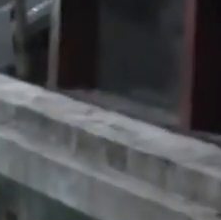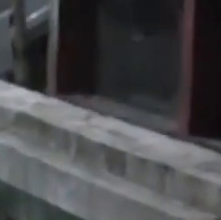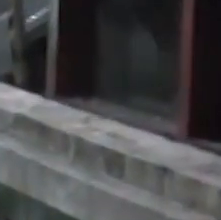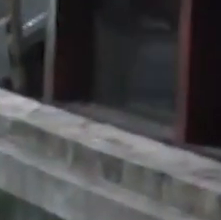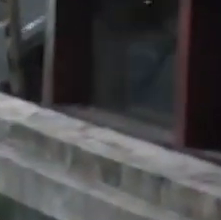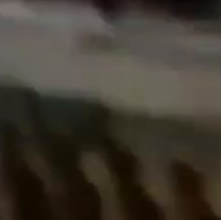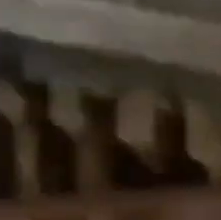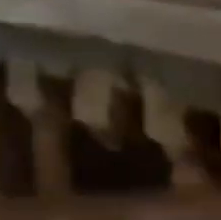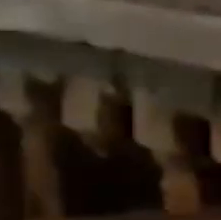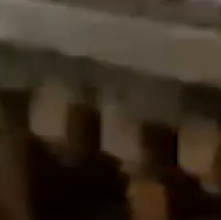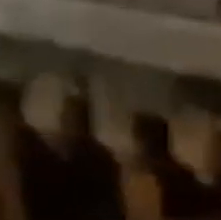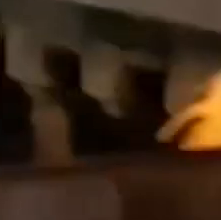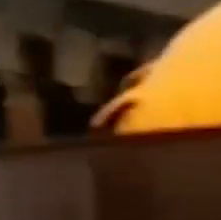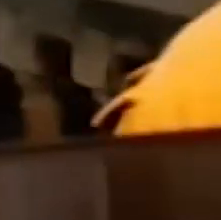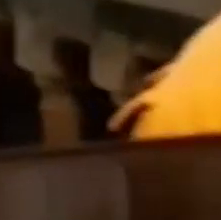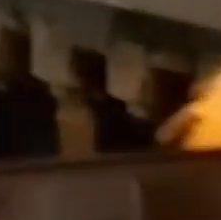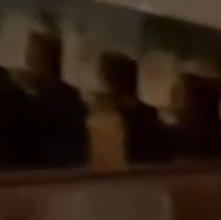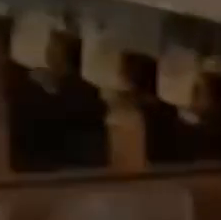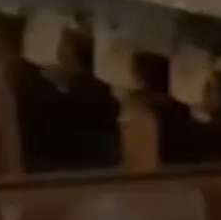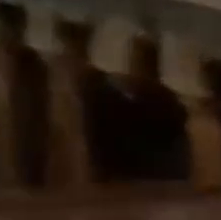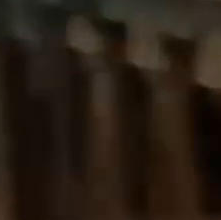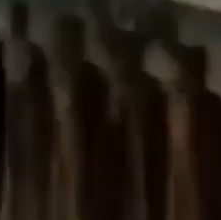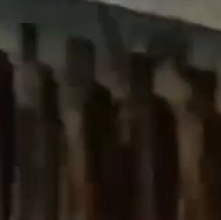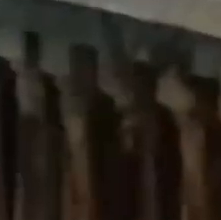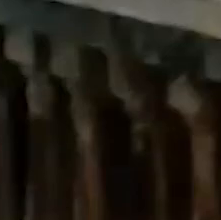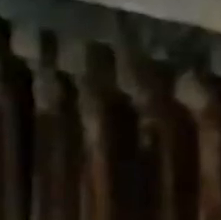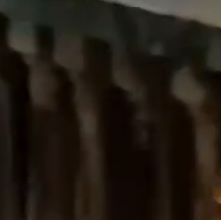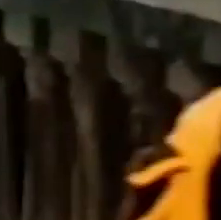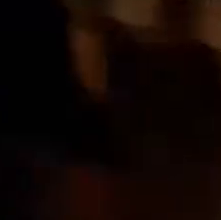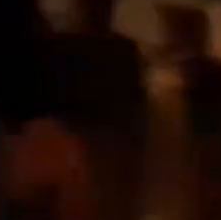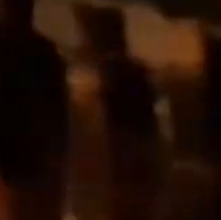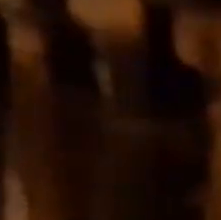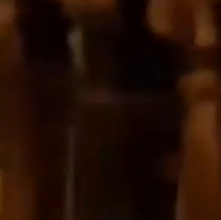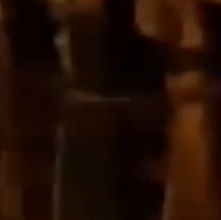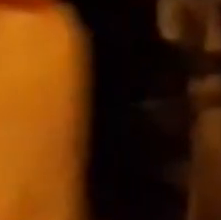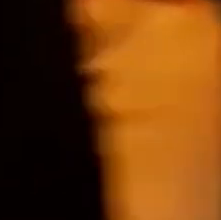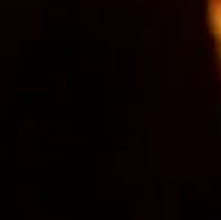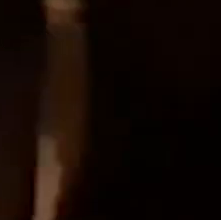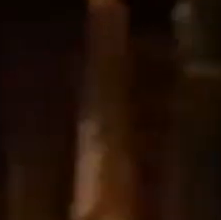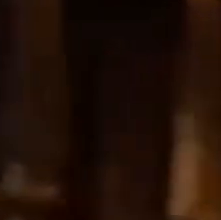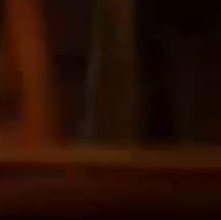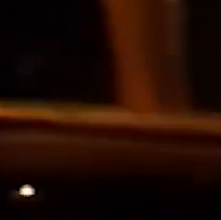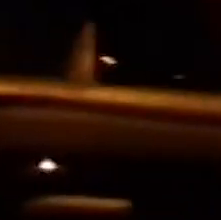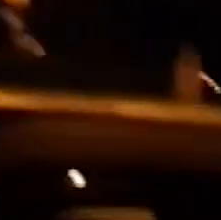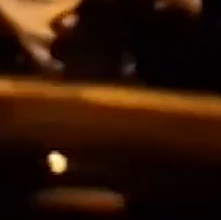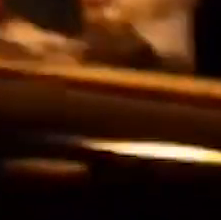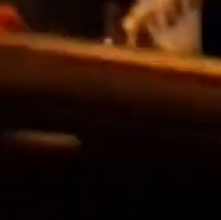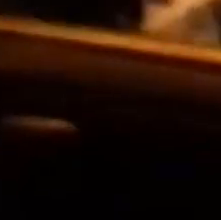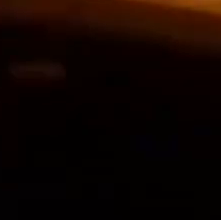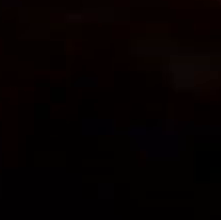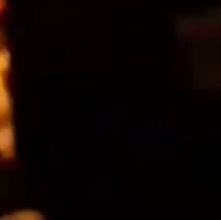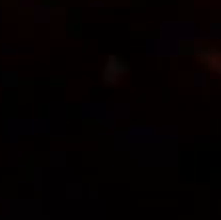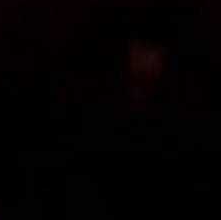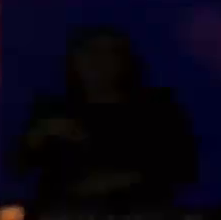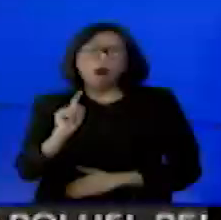setempat, pelaku adalah seorang pedagang makanan makaroni dan sudah tinggal di rumah kos sekitar 5 tahun. Belum diketahui motif penyerangan